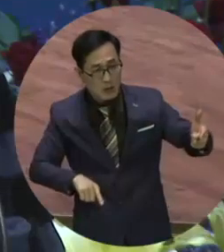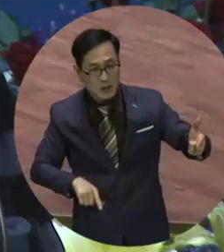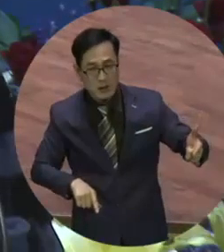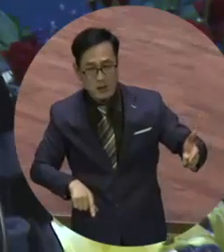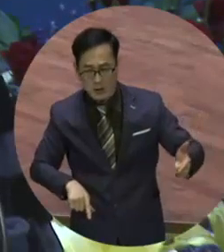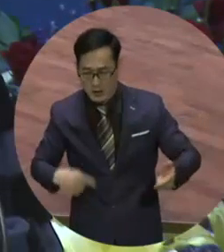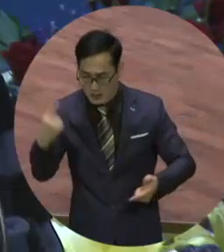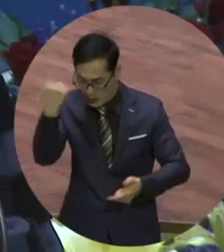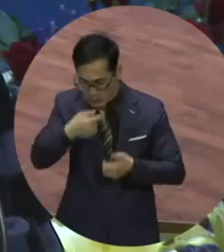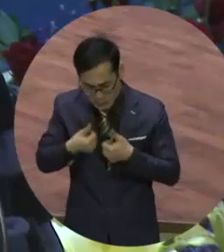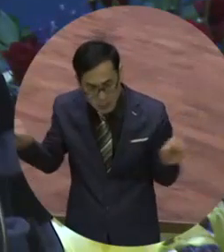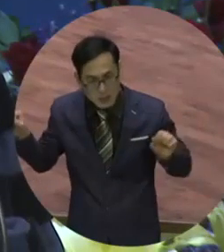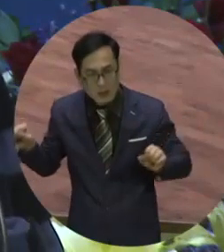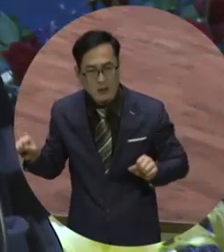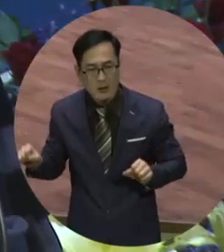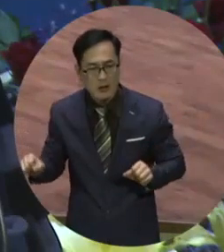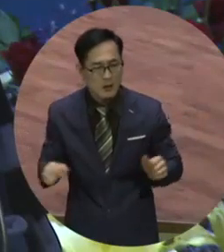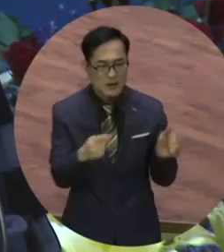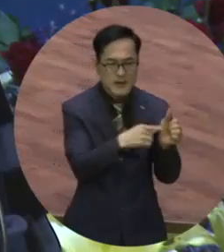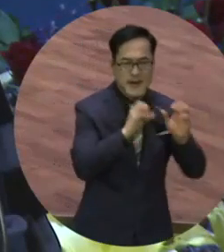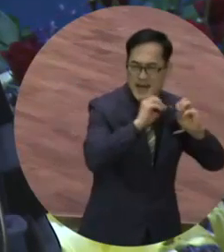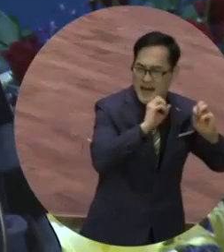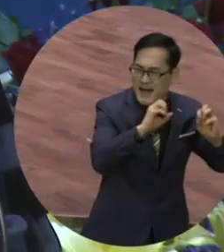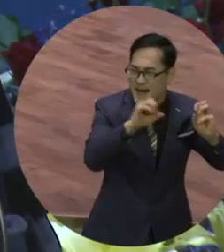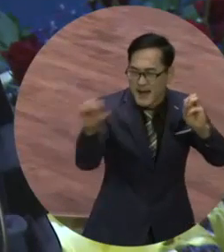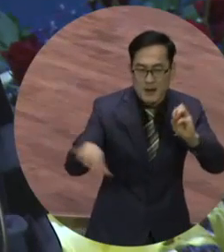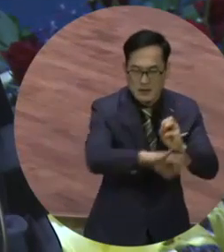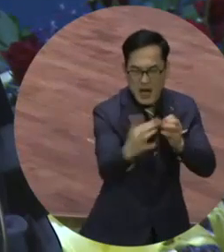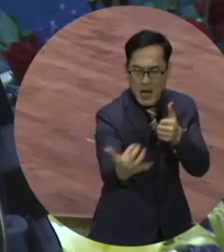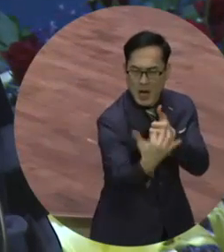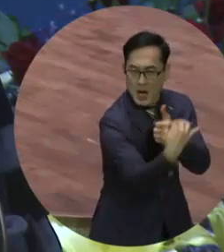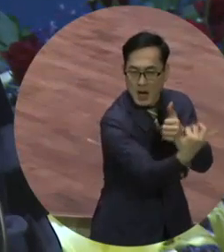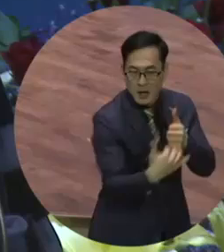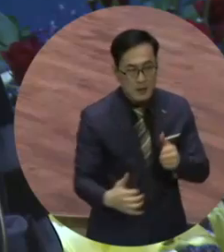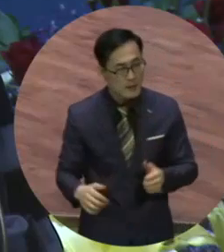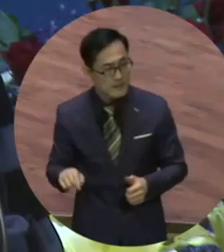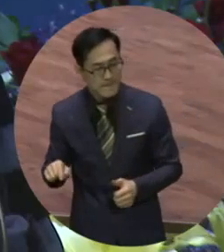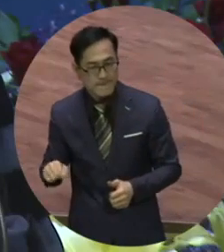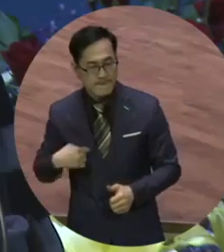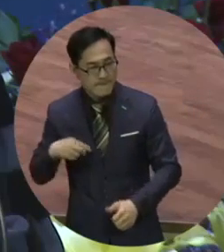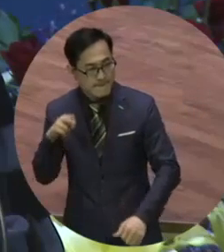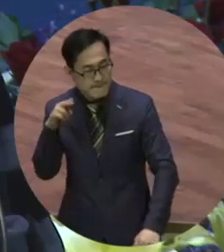떠들면서 전국을 돌아다니면서 복음을 전하기 때문에 저 죽여라.